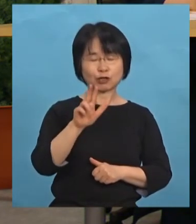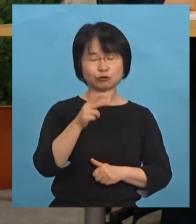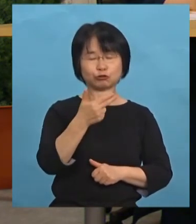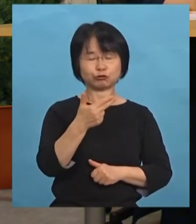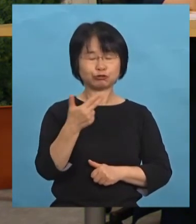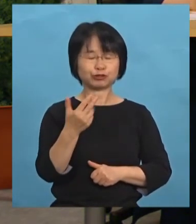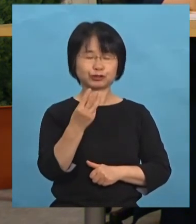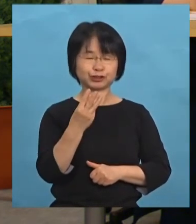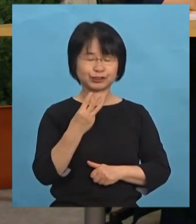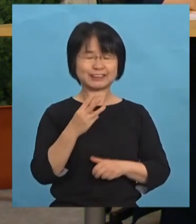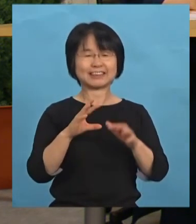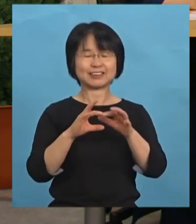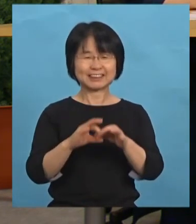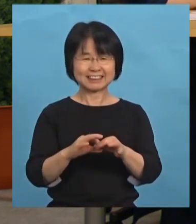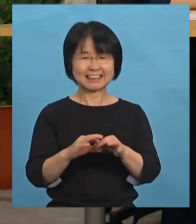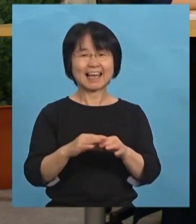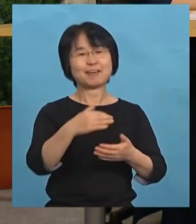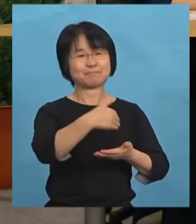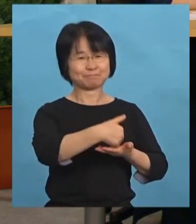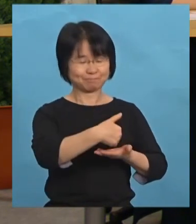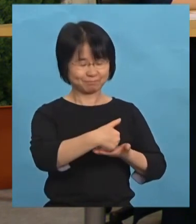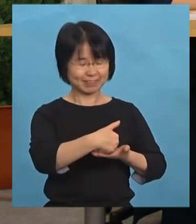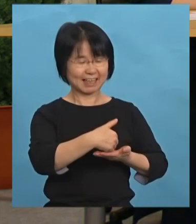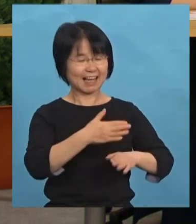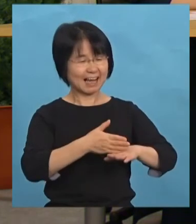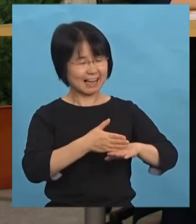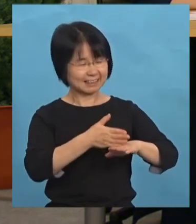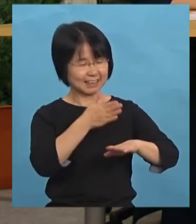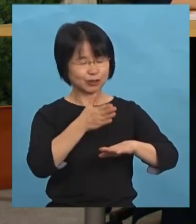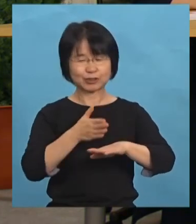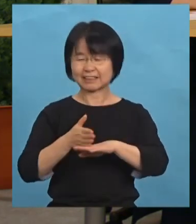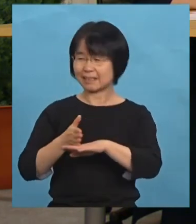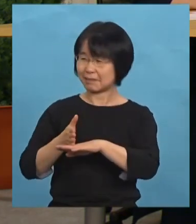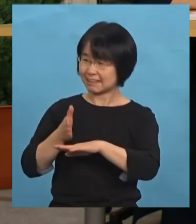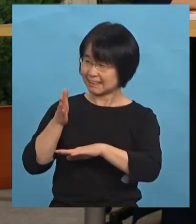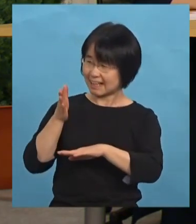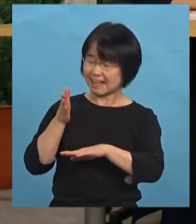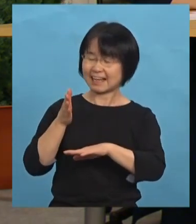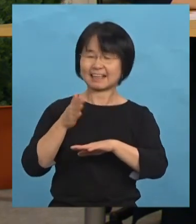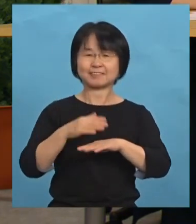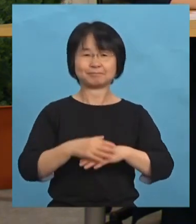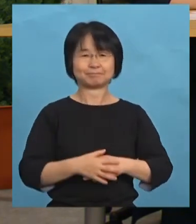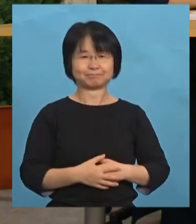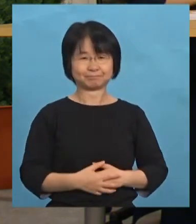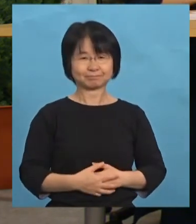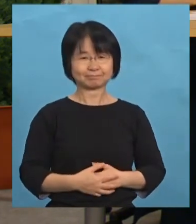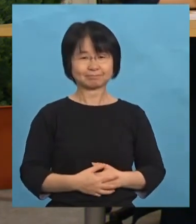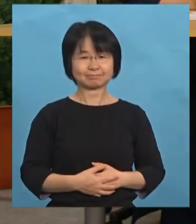里西さんにお話をお伺いしました。ありがとうございました。 ありがとうございました。